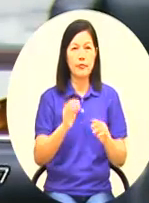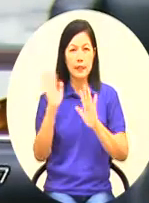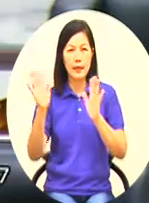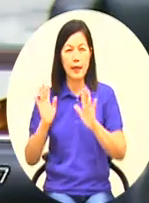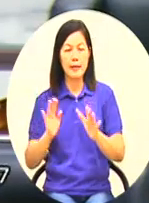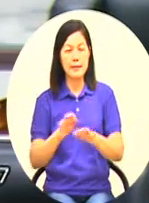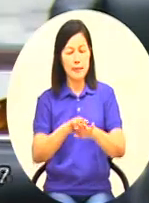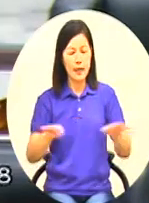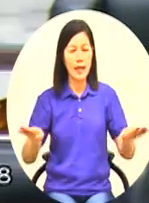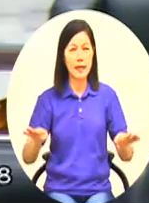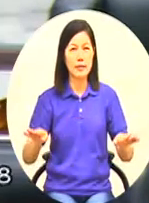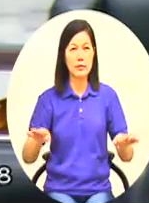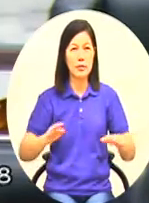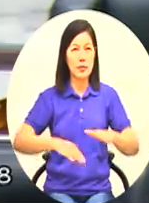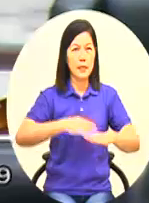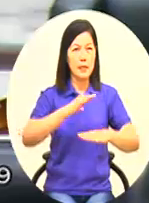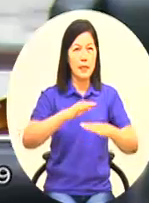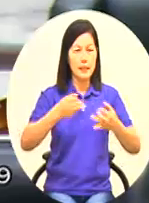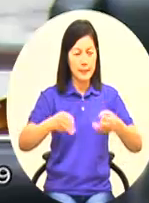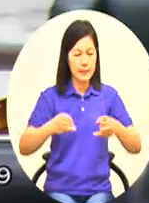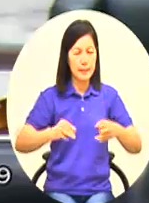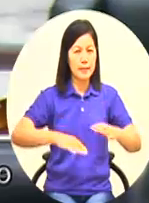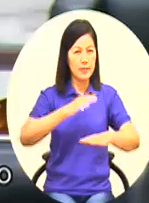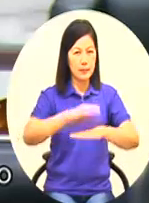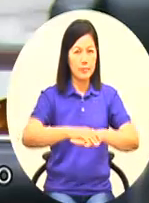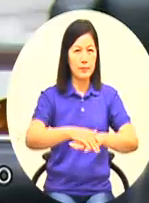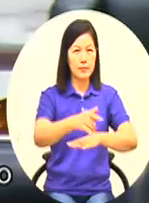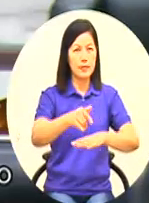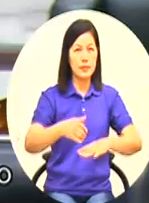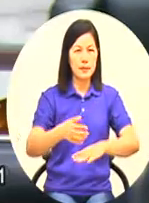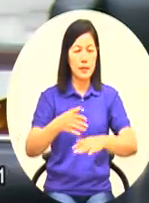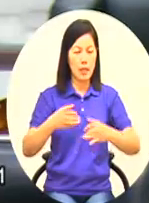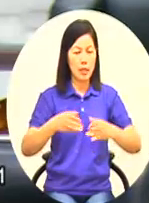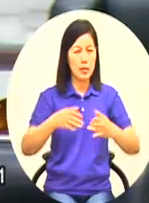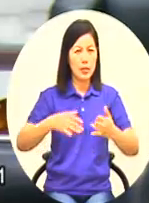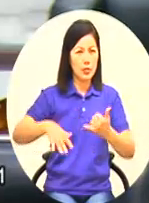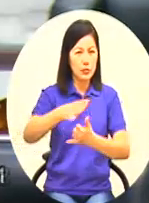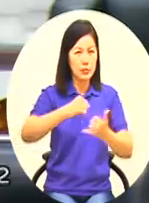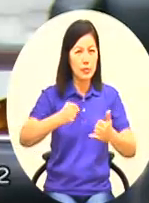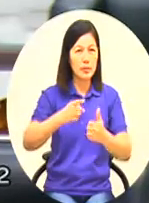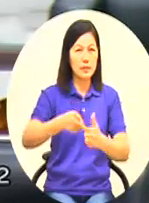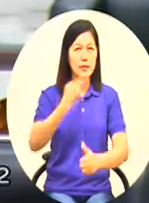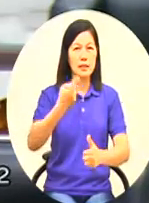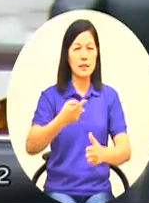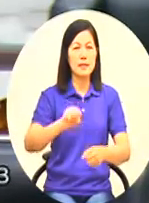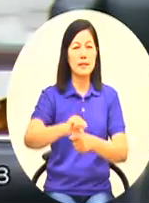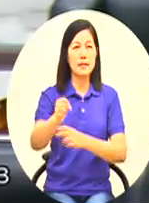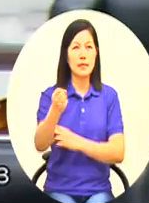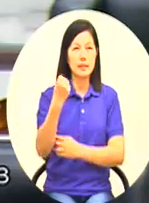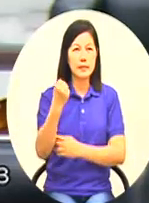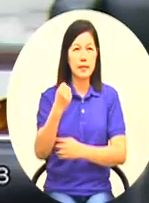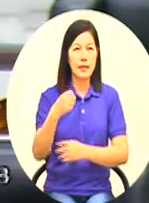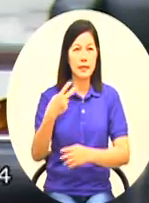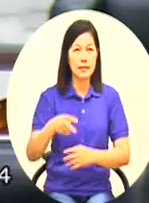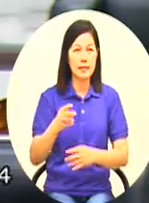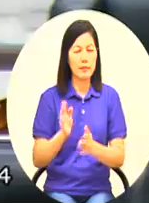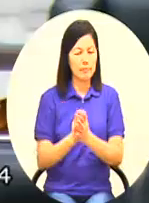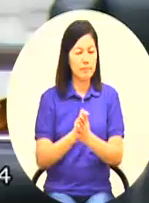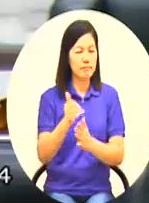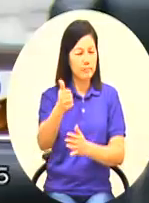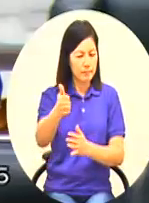作，成效都是全国第一啊，全国第一啊，值得嘉奖啊，值得赞扬啊。